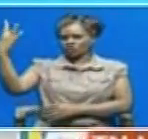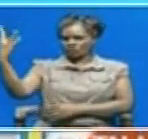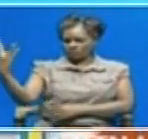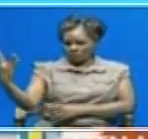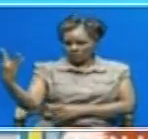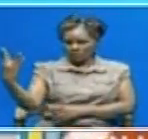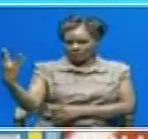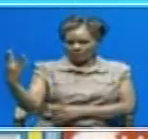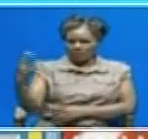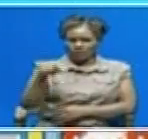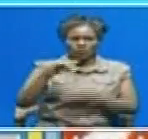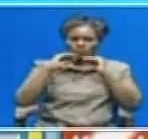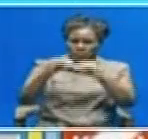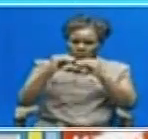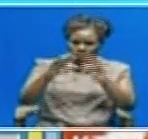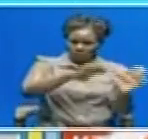2004. Apart from kufundisha,